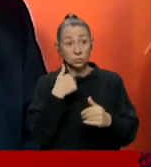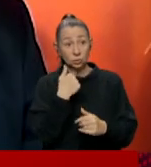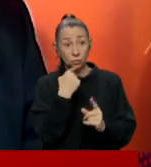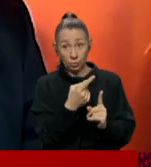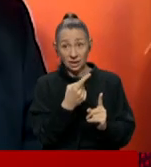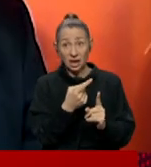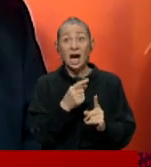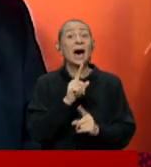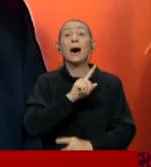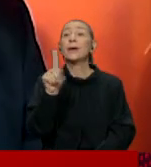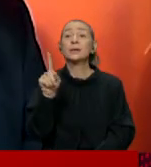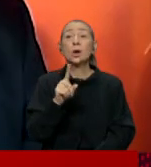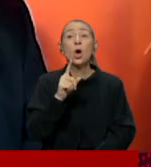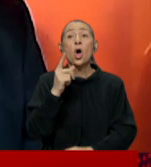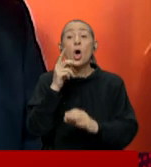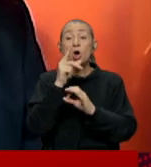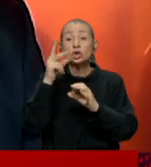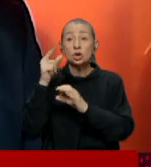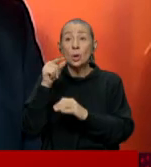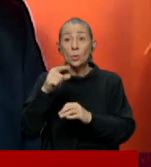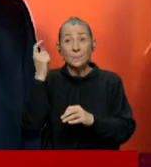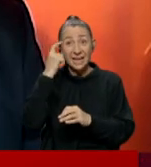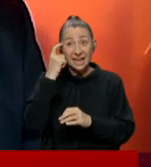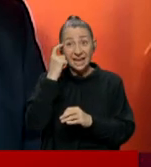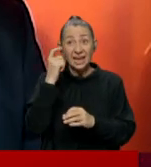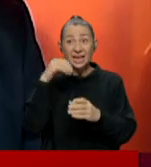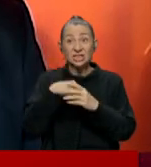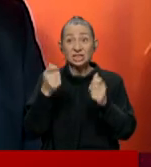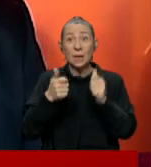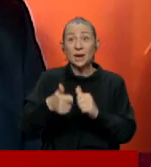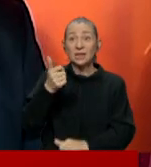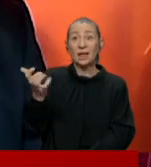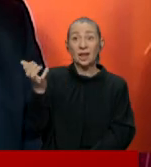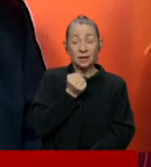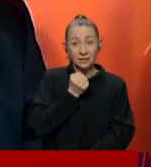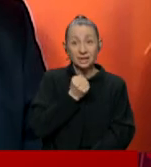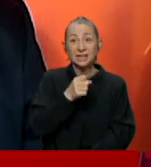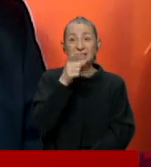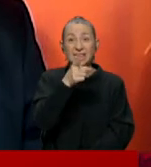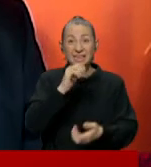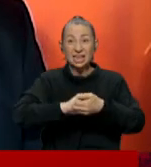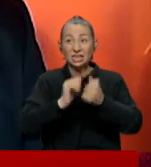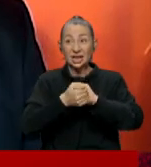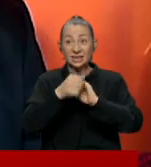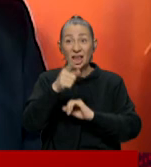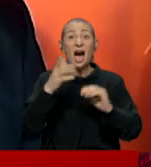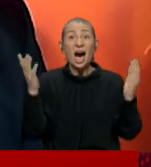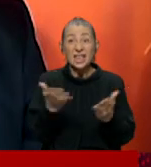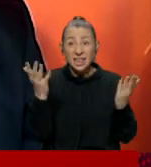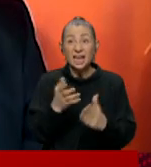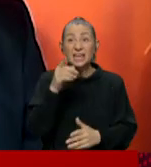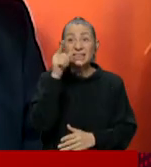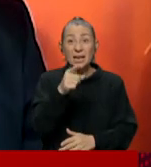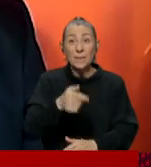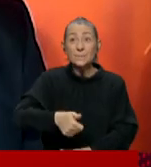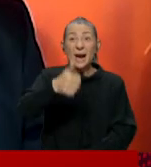ki hayır. Özgür Özel bu bilgileri İçişleri Bakanlığı'ndan, senin teşkilatından, hatta